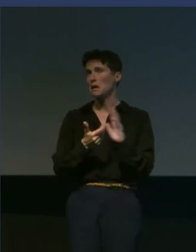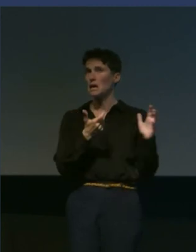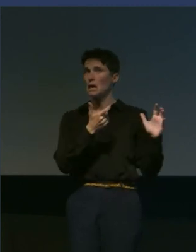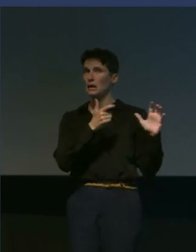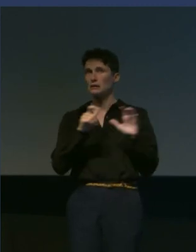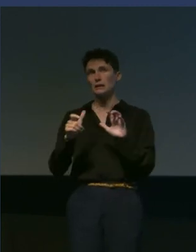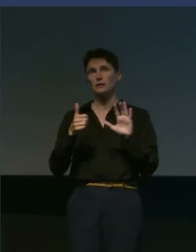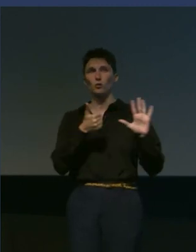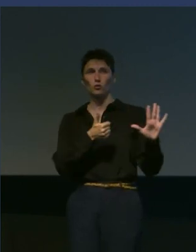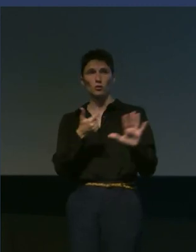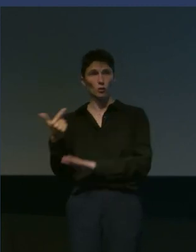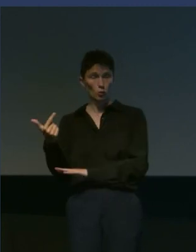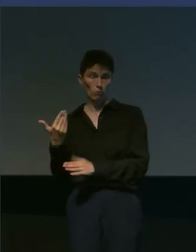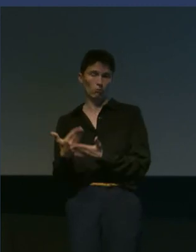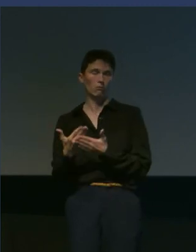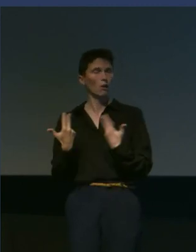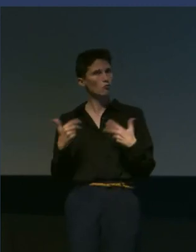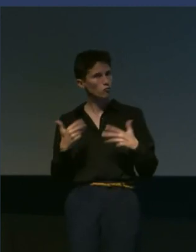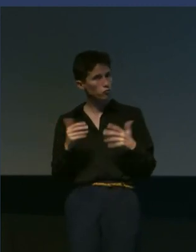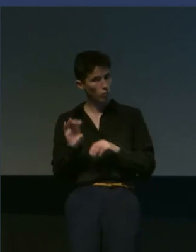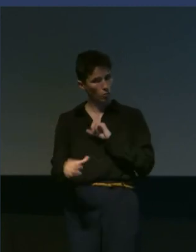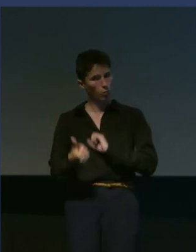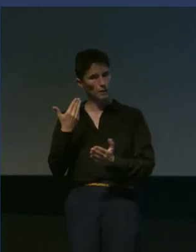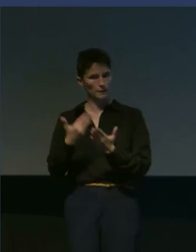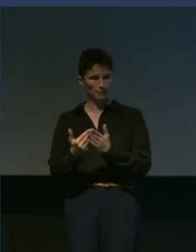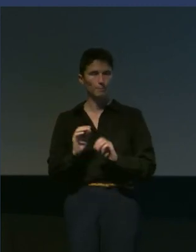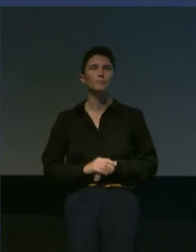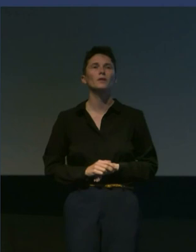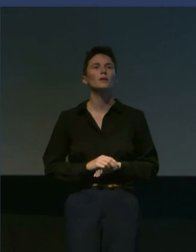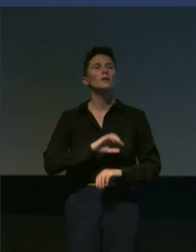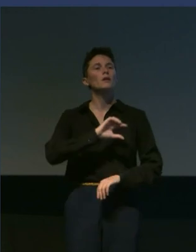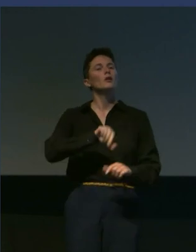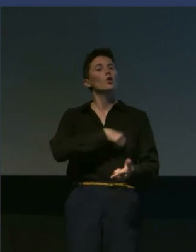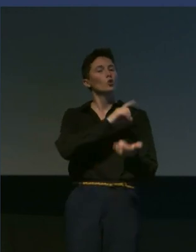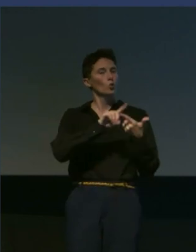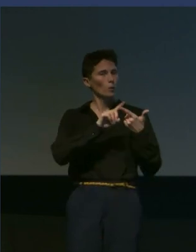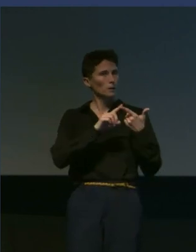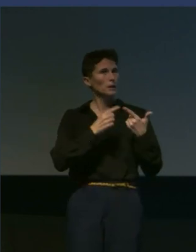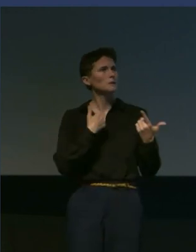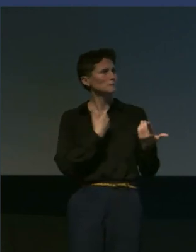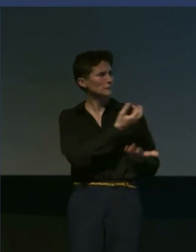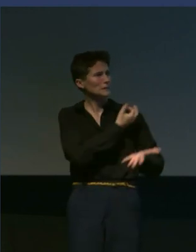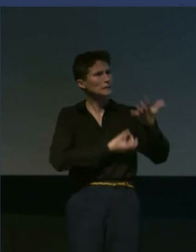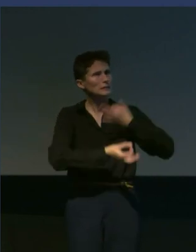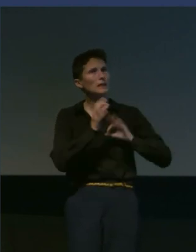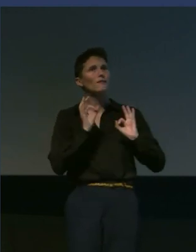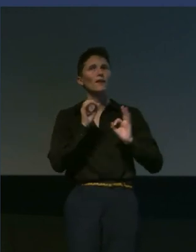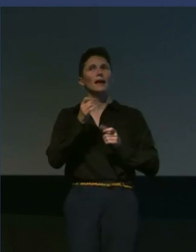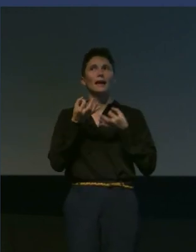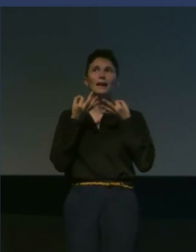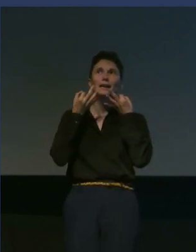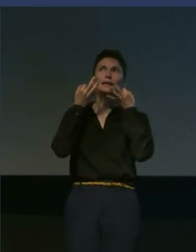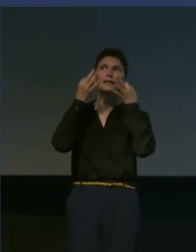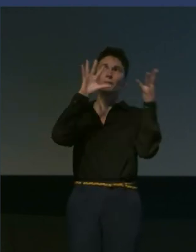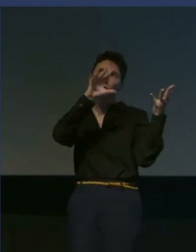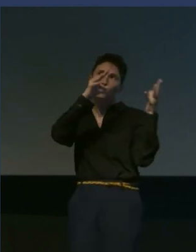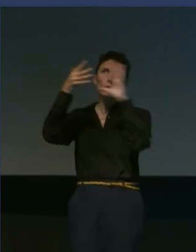1770. Ça, c'était une première chose. La deuxième chose, vous parlez des climato-sceptiques qui vont vous donner des